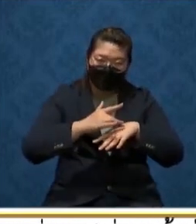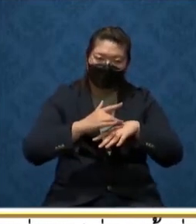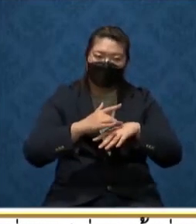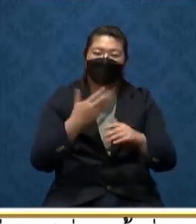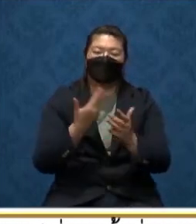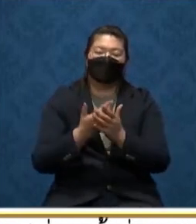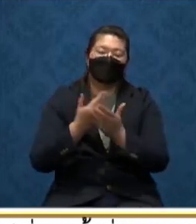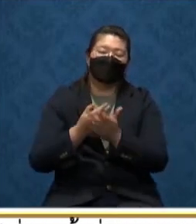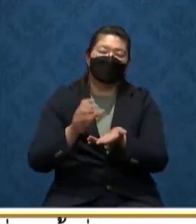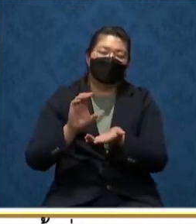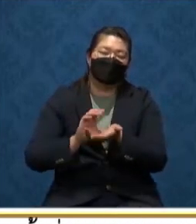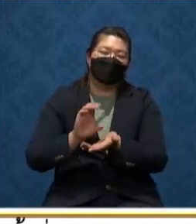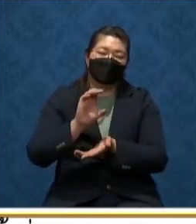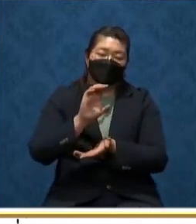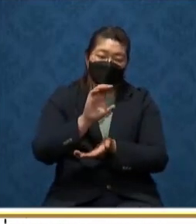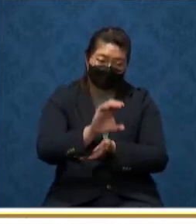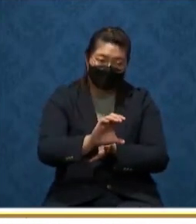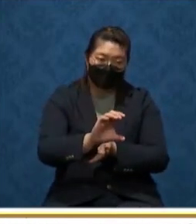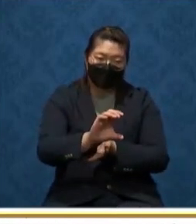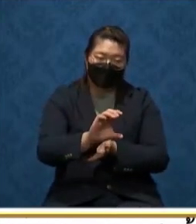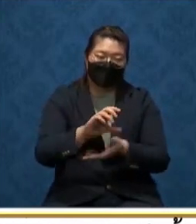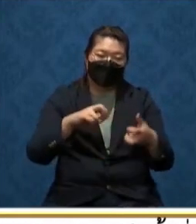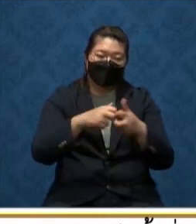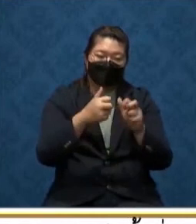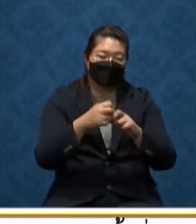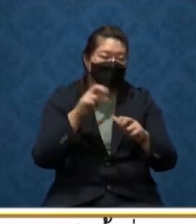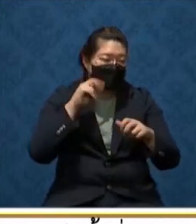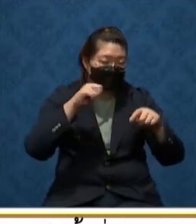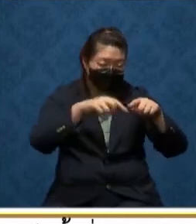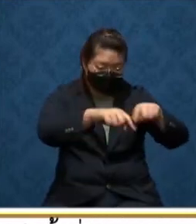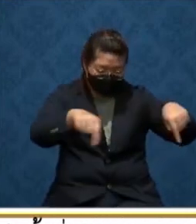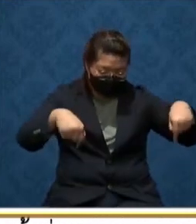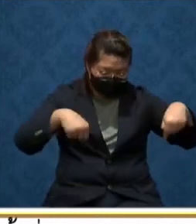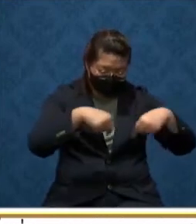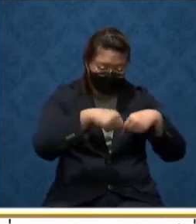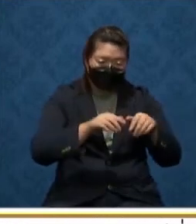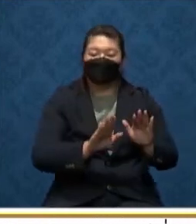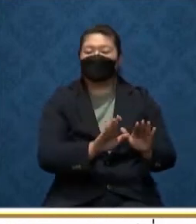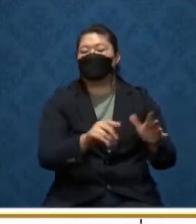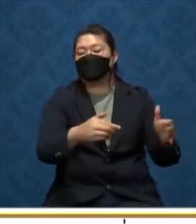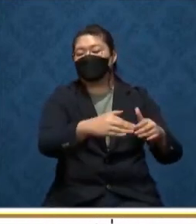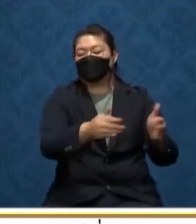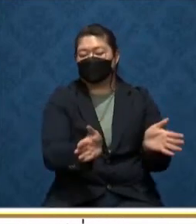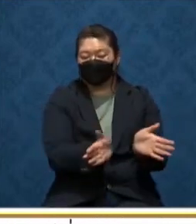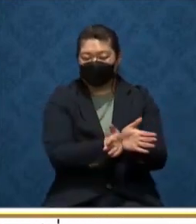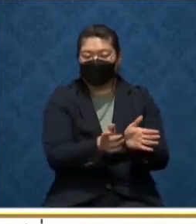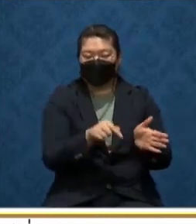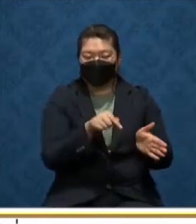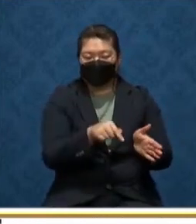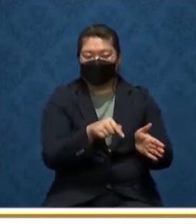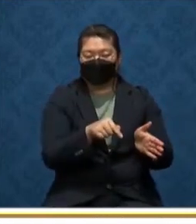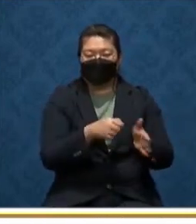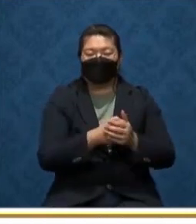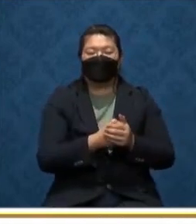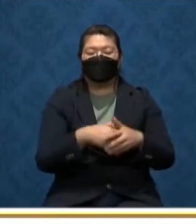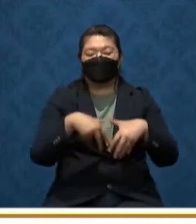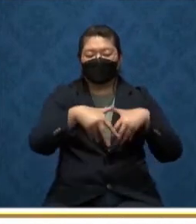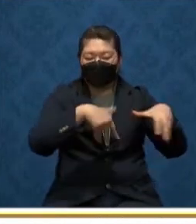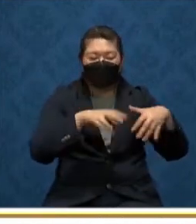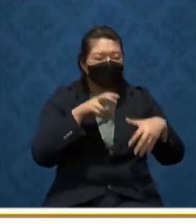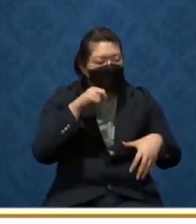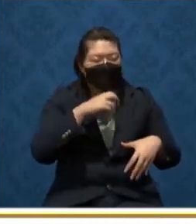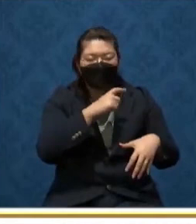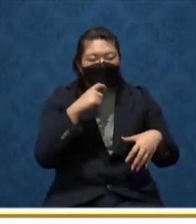จัดสันหปประมาณไป เพอแ้ไขประหนา อ่างเก็บน้ำเกไ้กัยต่อให้พีน้ประชาชนในตำบชายเกษมซึงขาดแครน้ำ